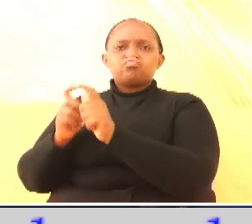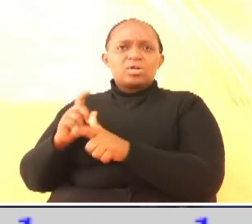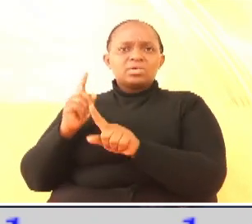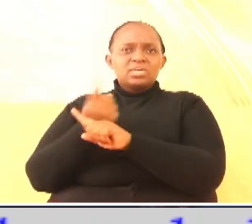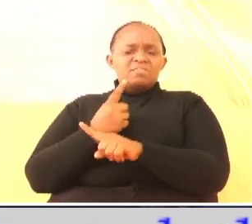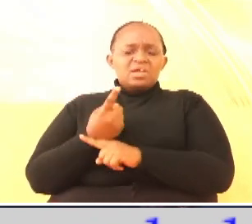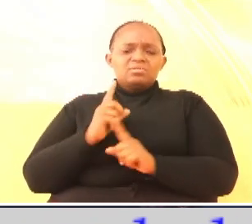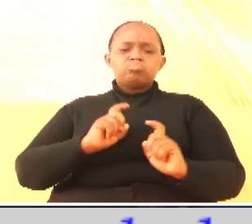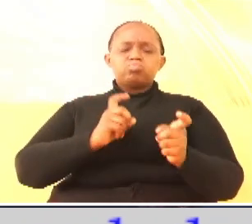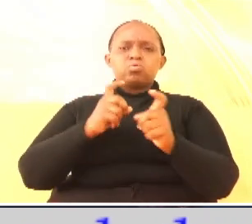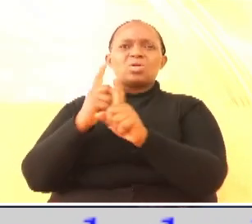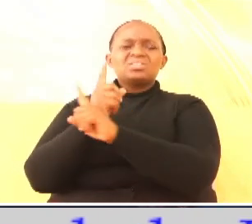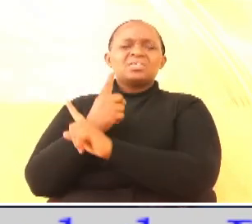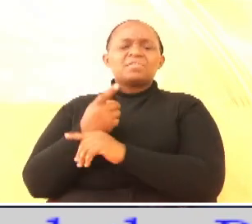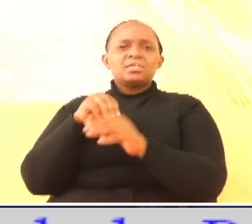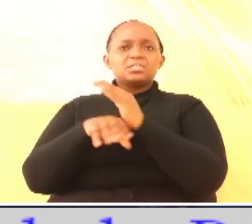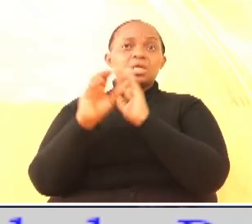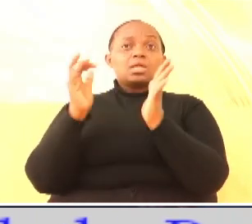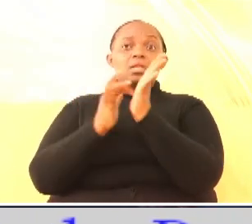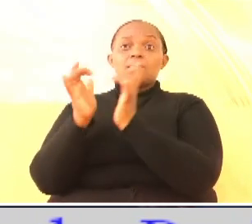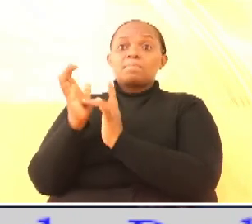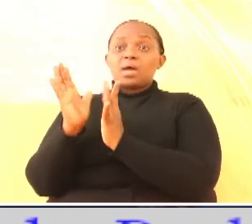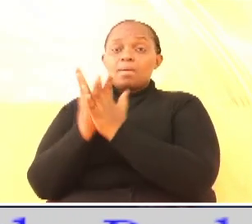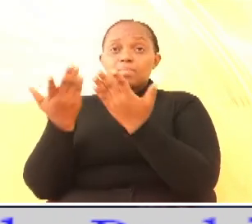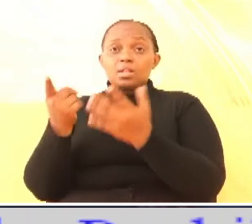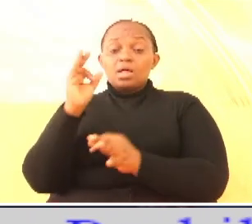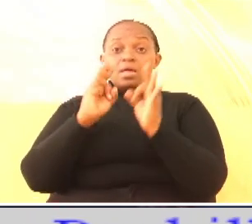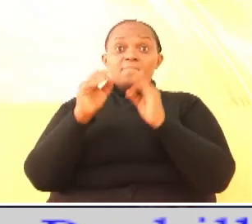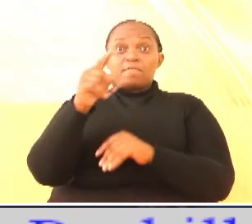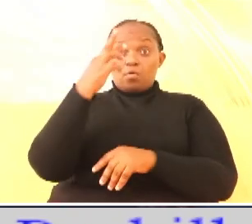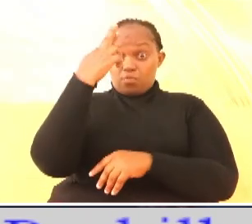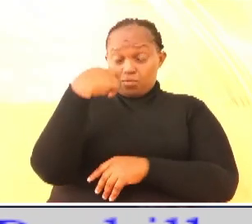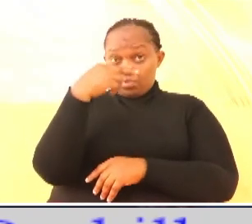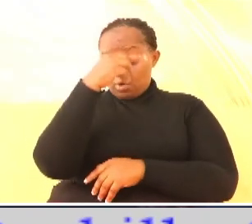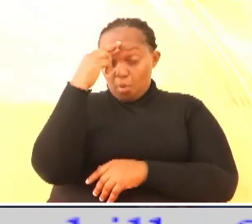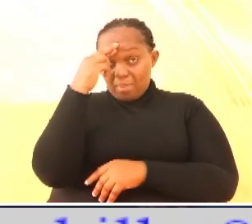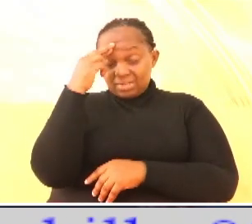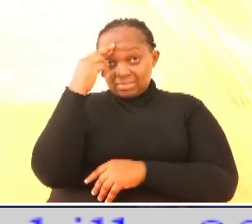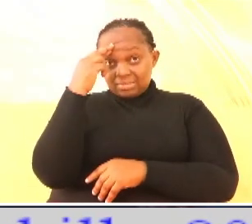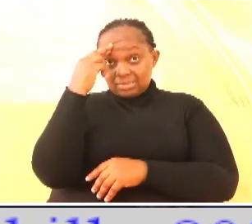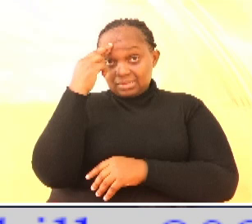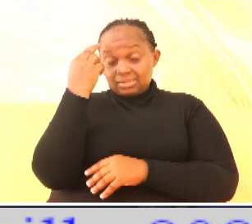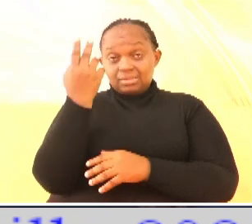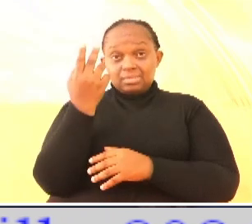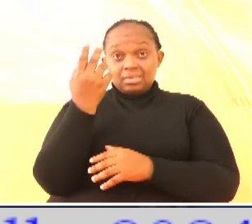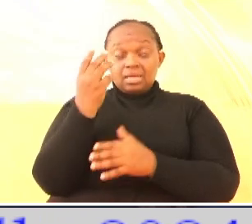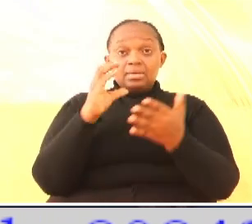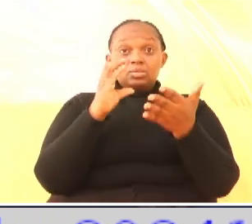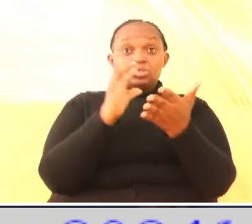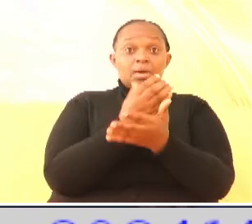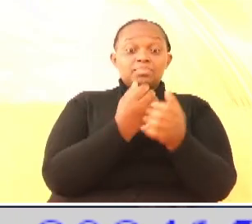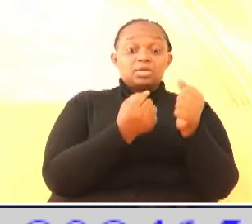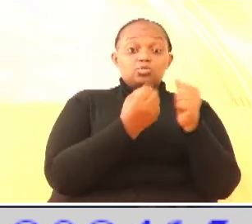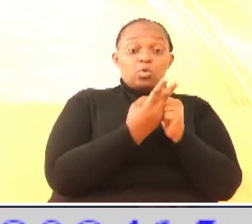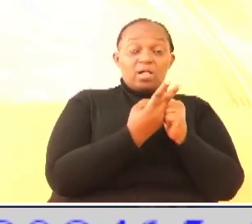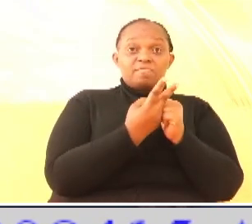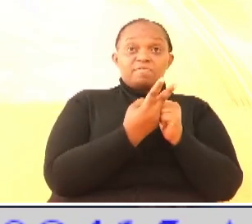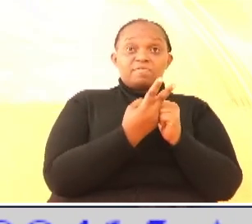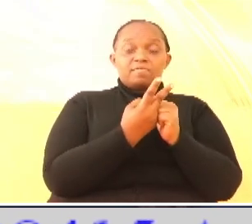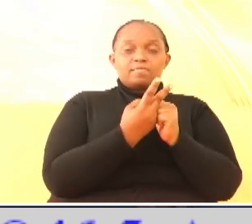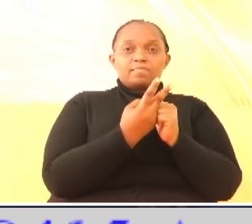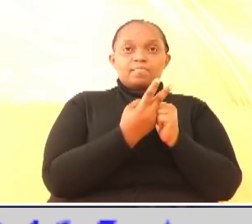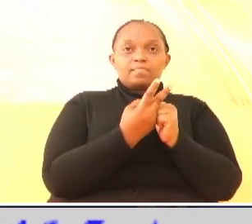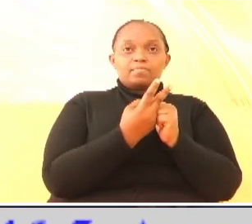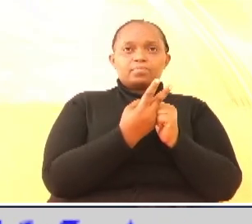katika Bible. Ukisoma katika kitabu cha Warumi, ule waraka wa Warumi wa 12, Romans chapter